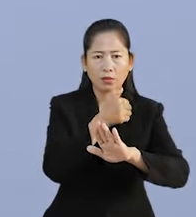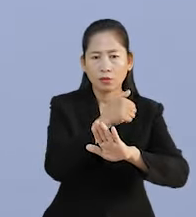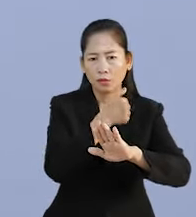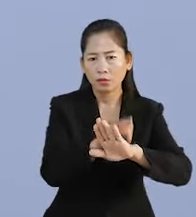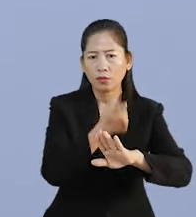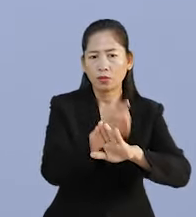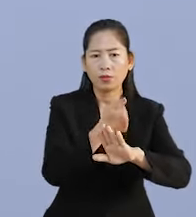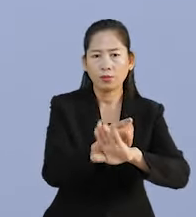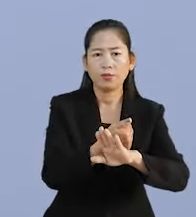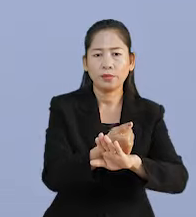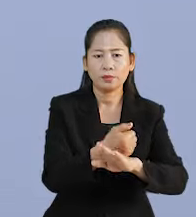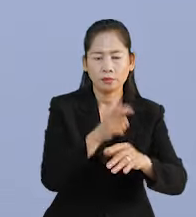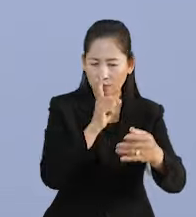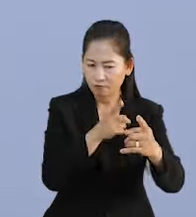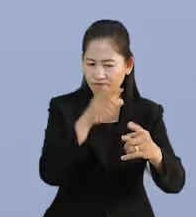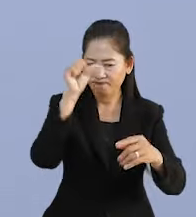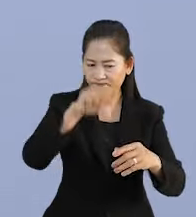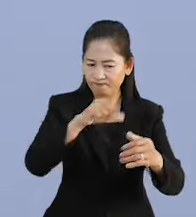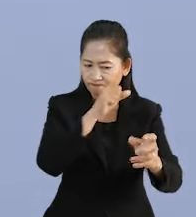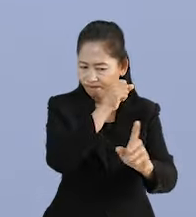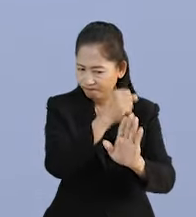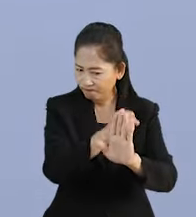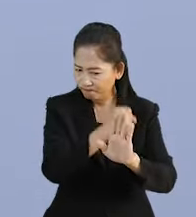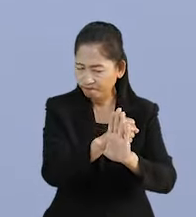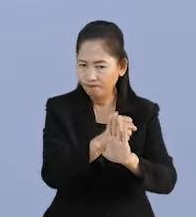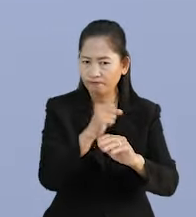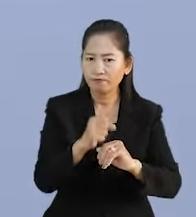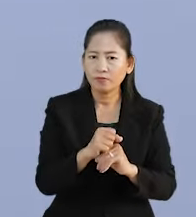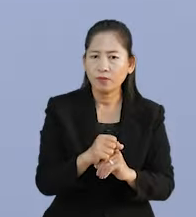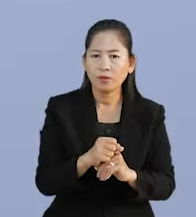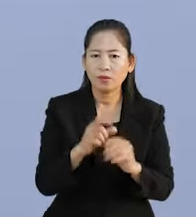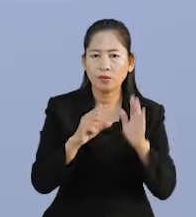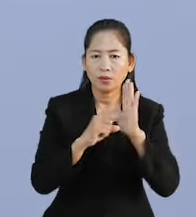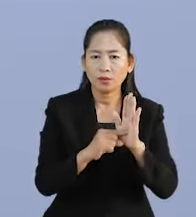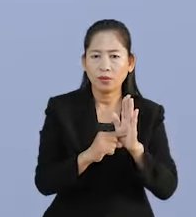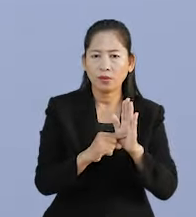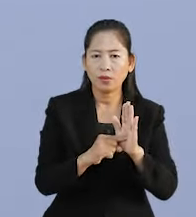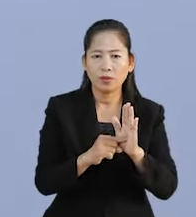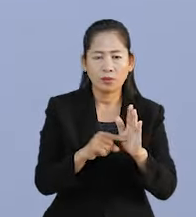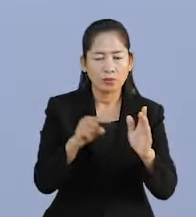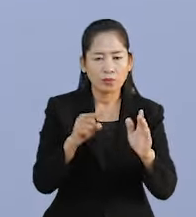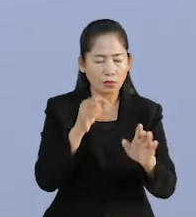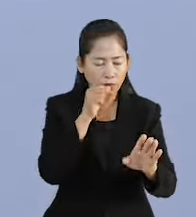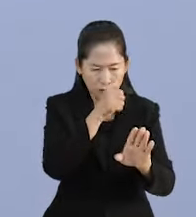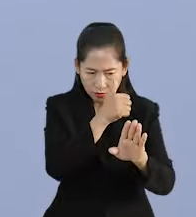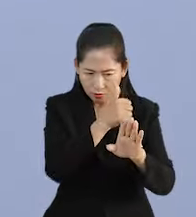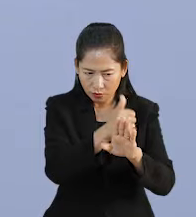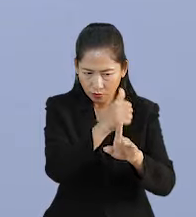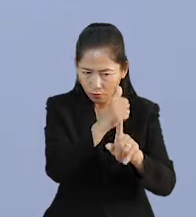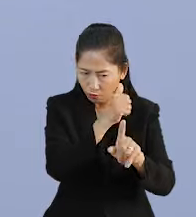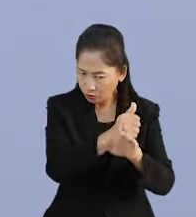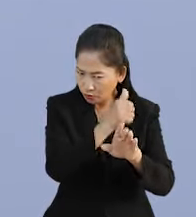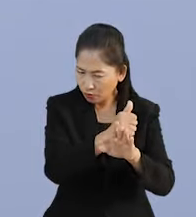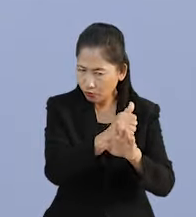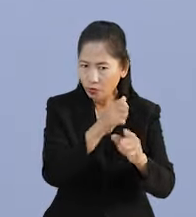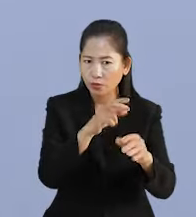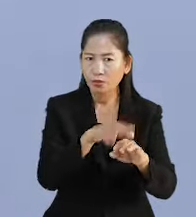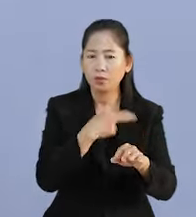រិយាសព្ទប៉ងដោយអក្រក់ចងចិត្តព្យាបាទគេឧទាហរណ៍វាគុំគួនយូរហើយ